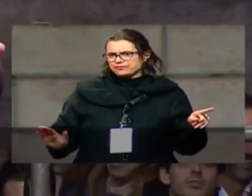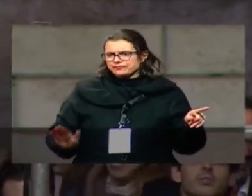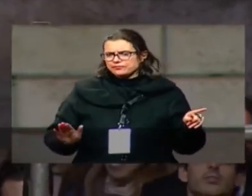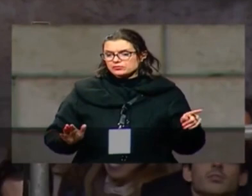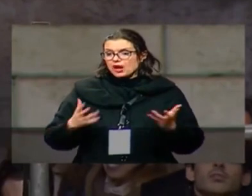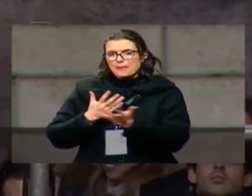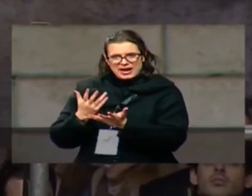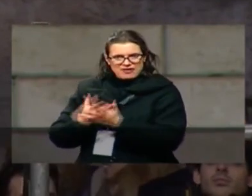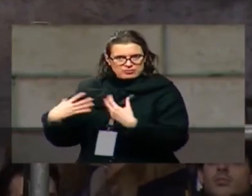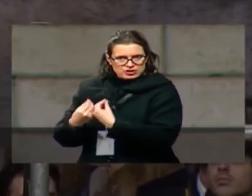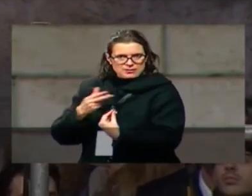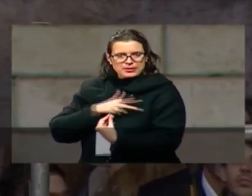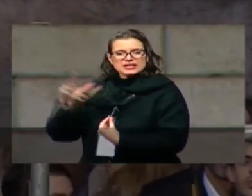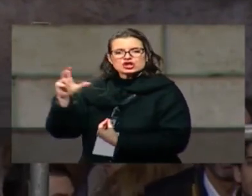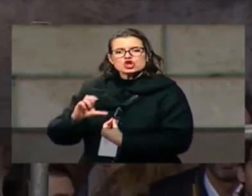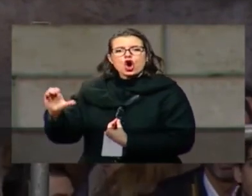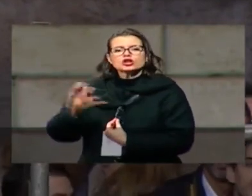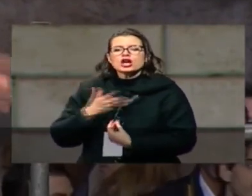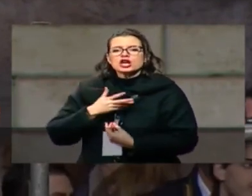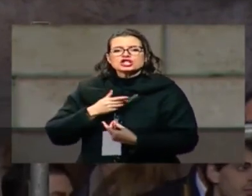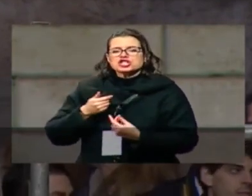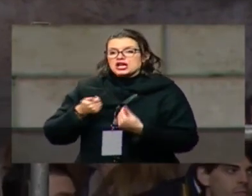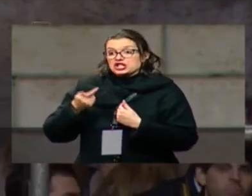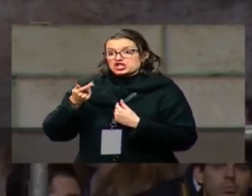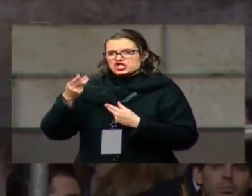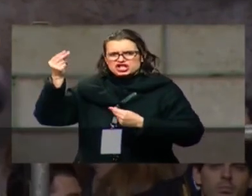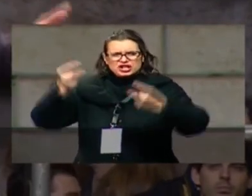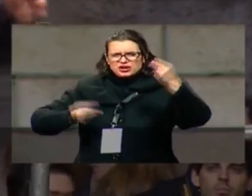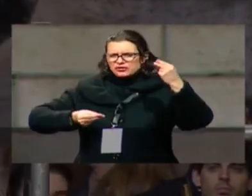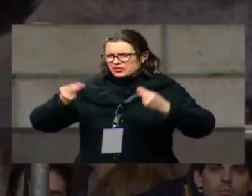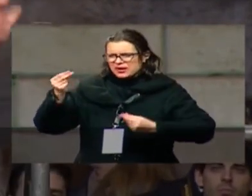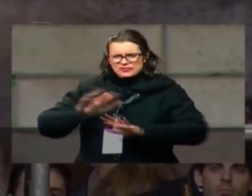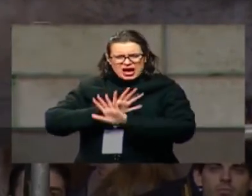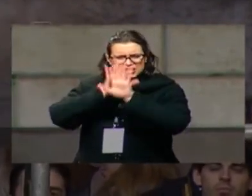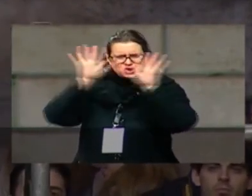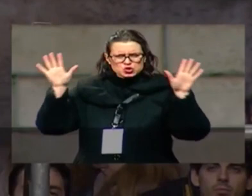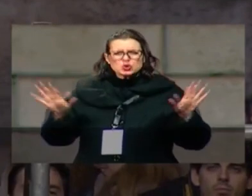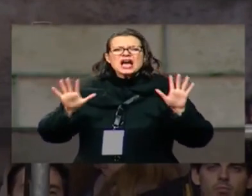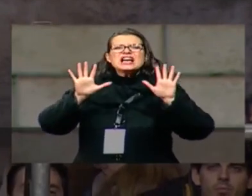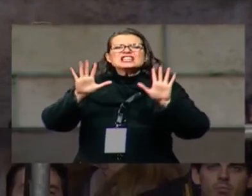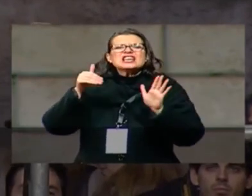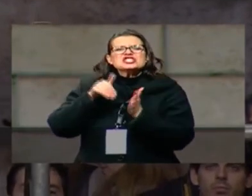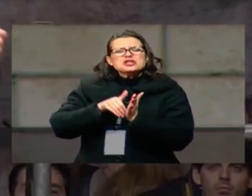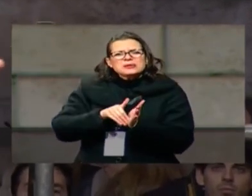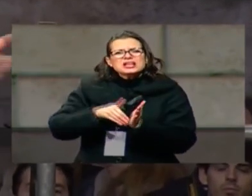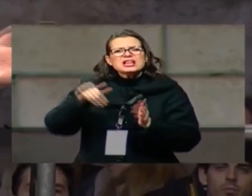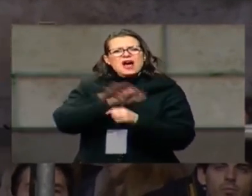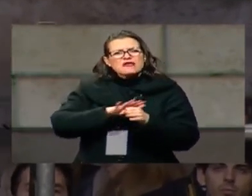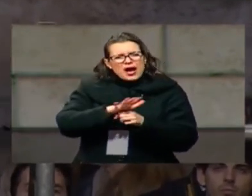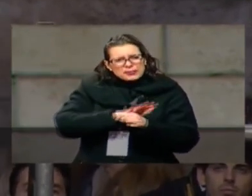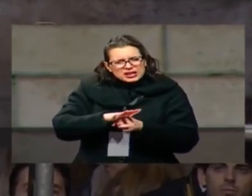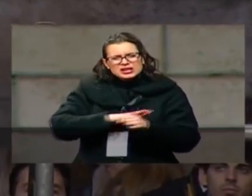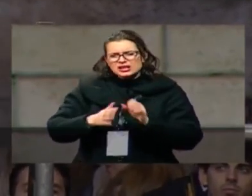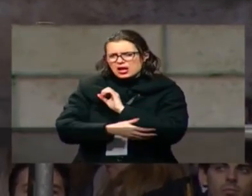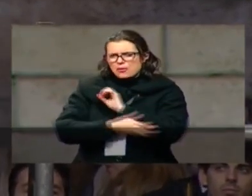cifre sono straordinarie incredibili 10 milioni di famiglie sotto la SOA di povertà vu dire quasi 25